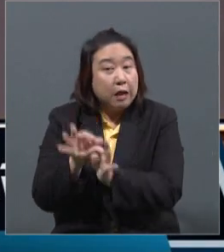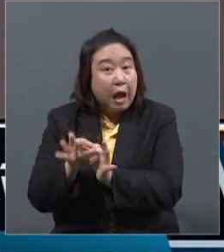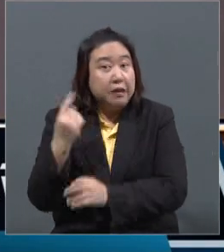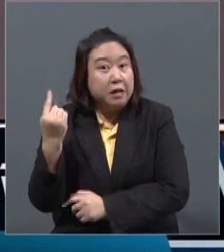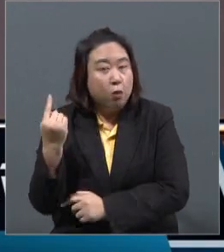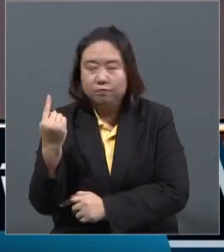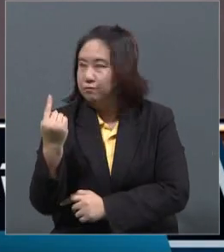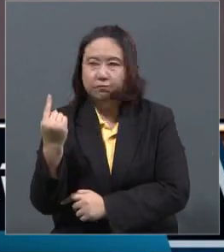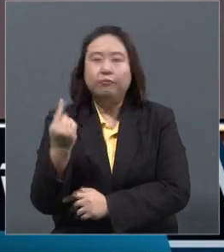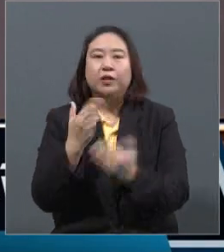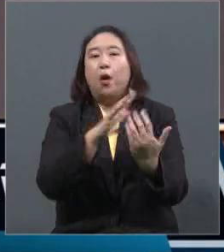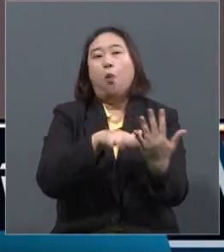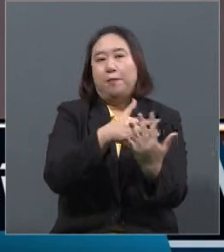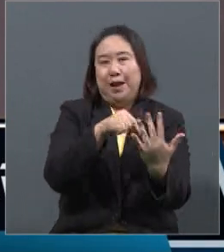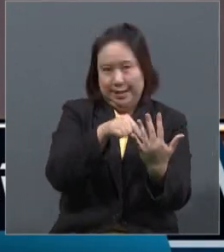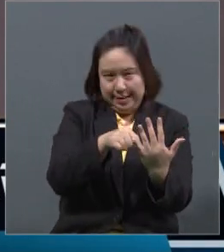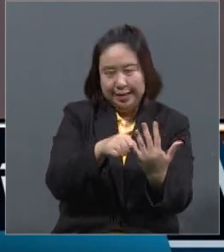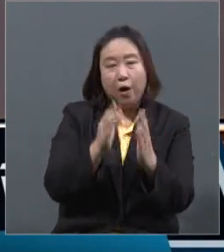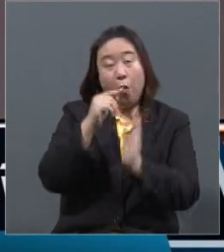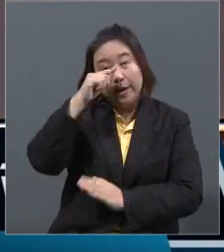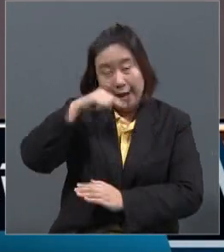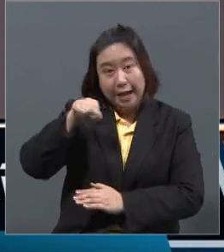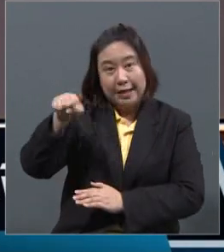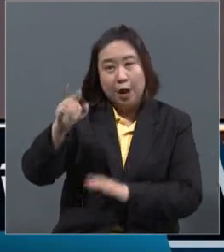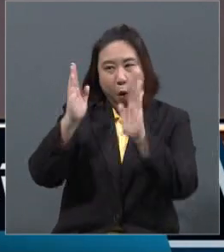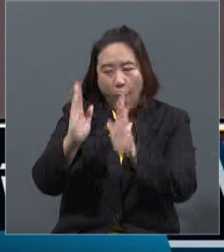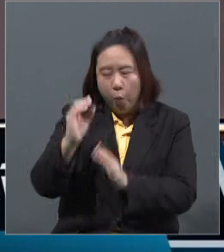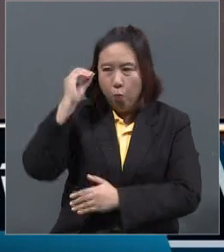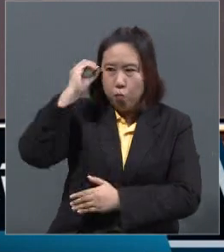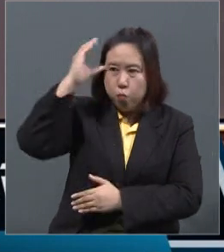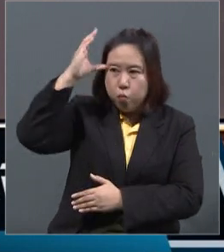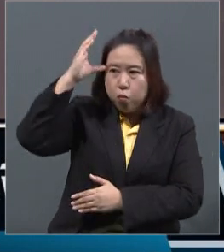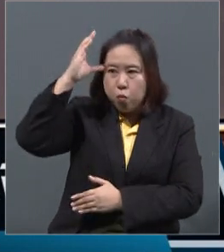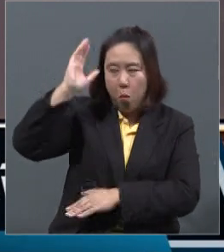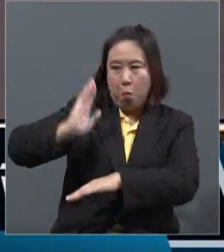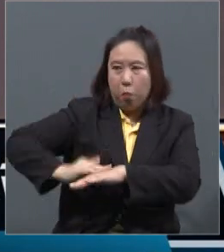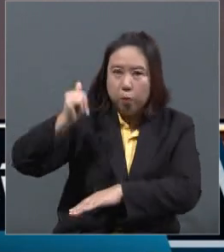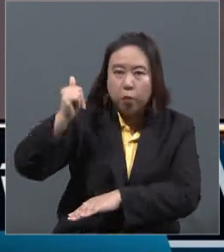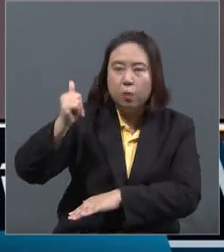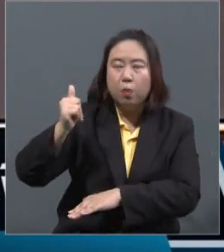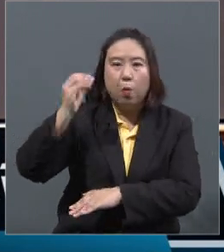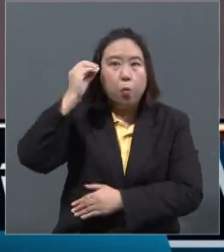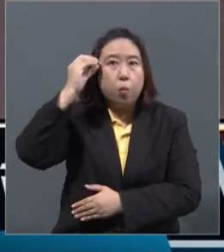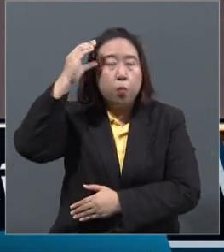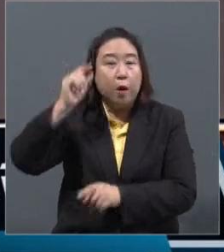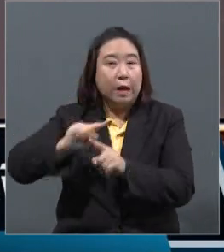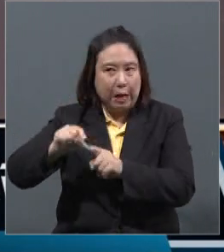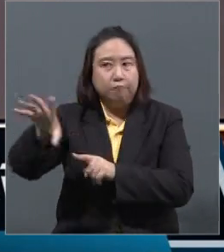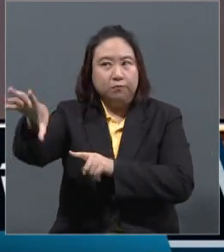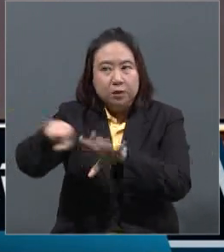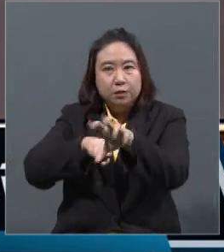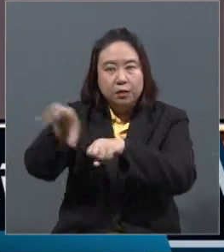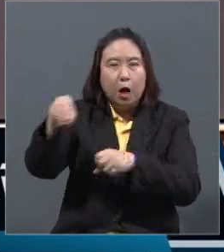ต่มันคือกลยุทธ์ที่ประเทศไทยจะดึงดูดเงินลงทุนดึงดูดคนที่มีความรู้ความสามารถและดึงดูดองค์ความรู้ให้เข้ามาอยู่ในประเท